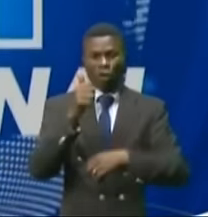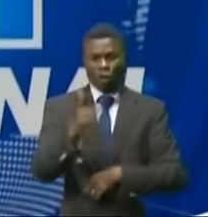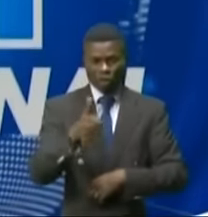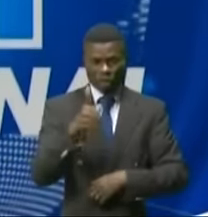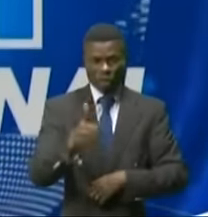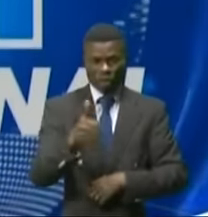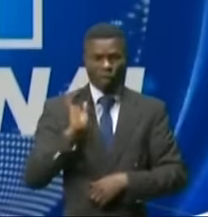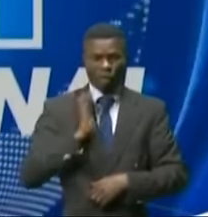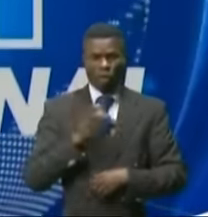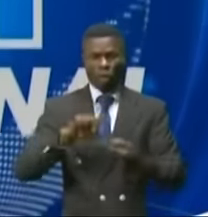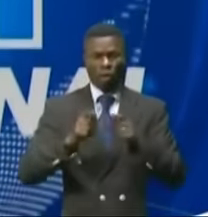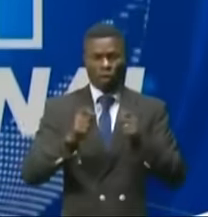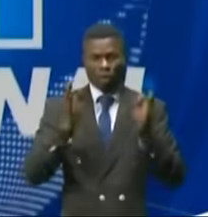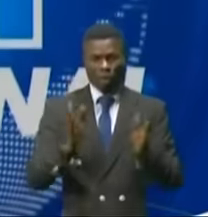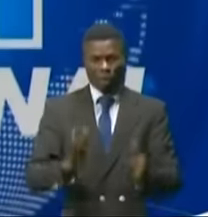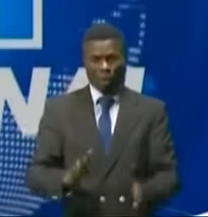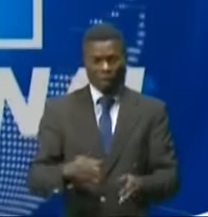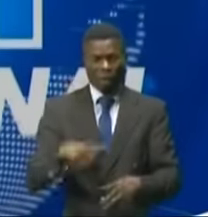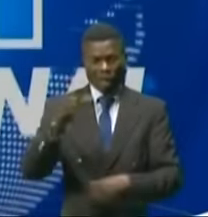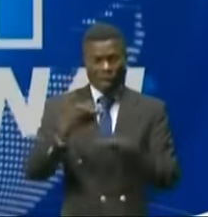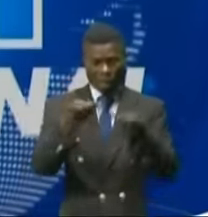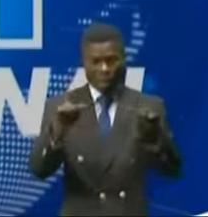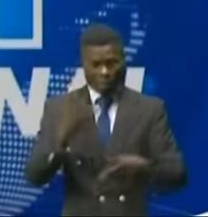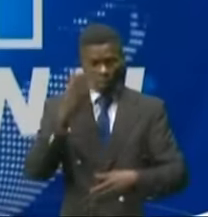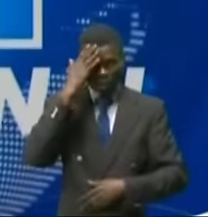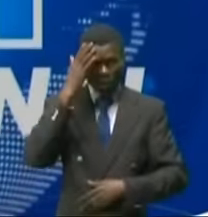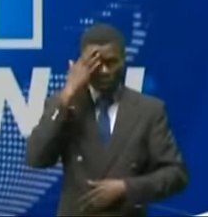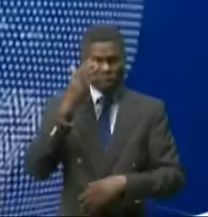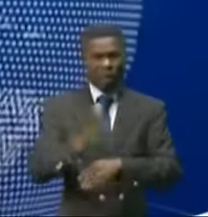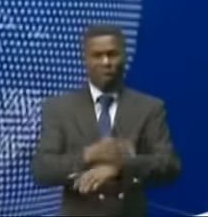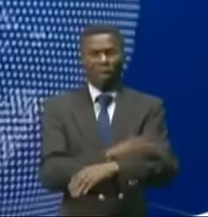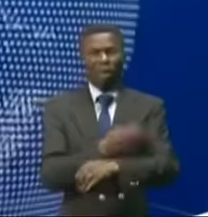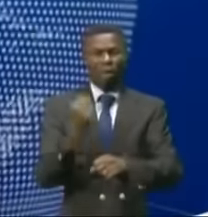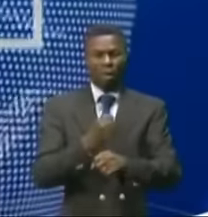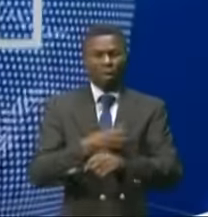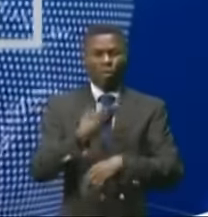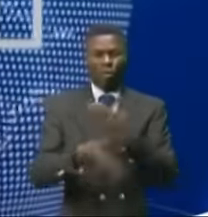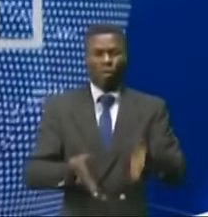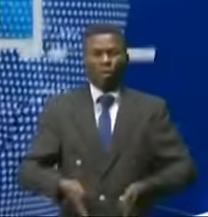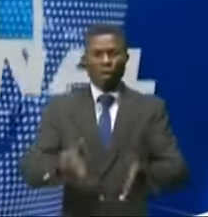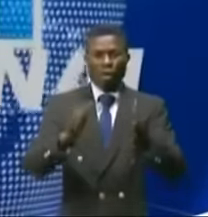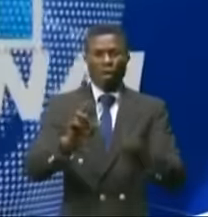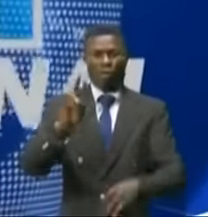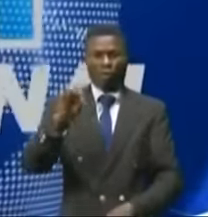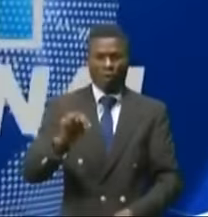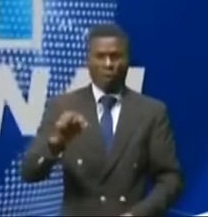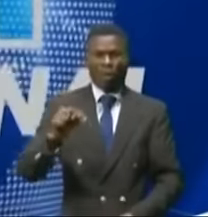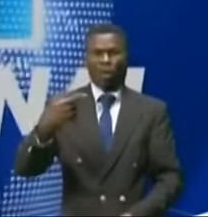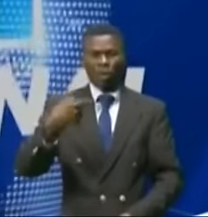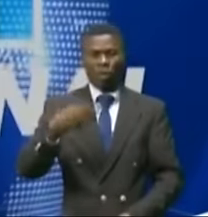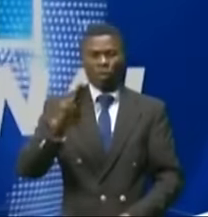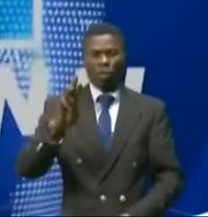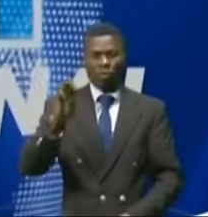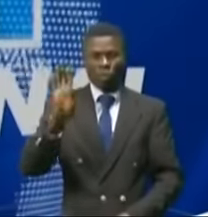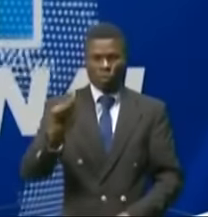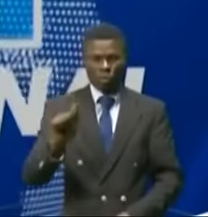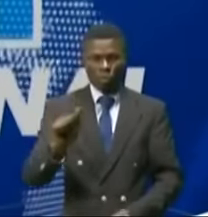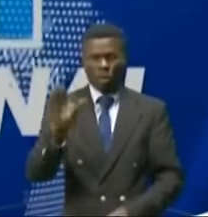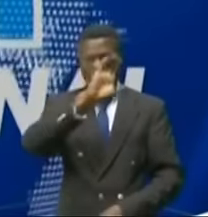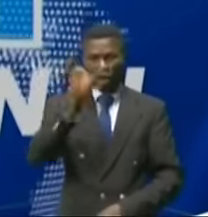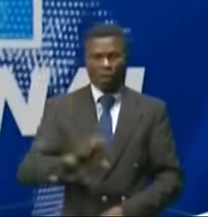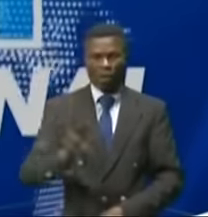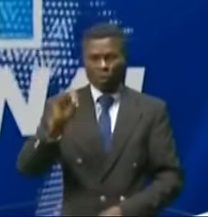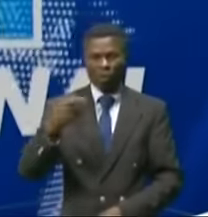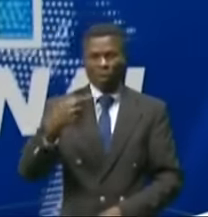Notre reporter Nono Mansekou est allé se rendre compte de l'évolution des travaux effectués sur l'avenue Ngouma, commune d'Engaliema. Le revers